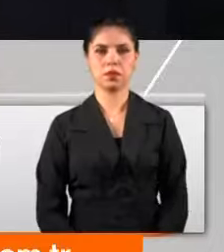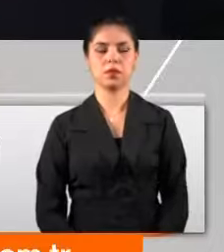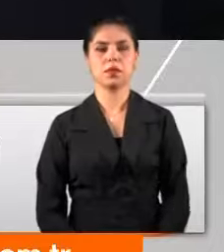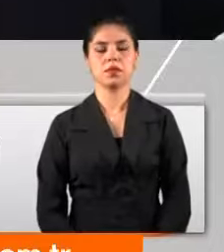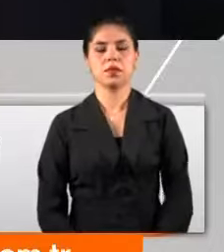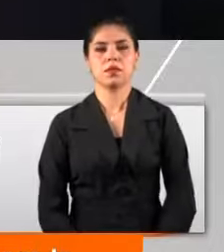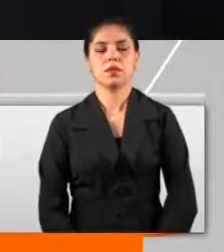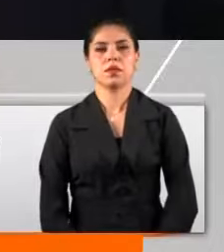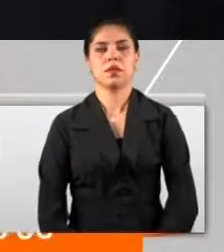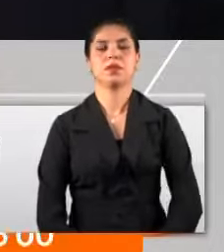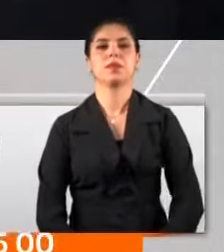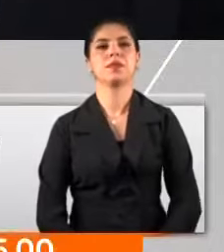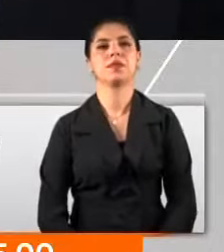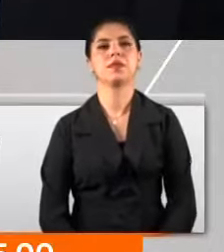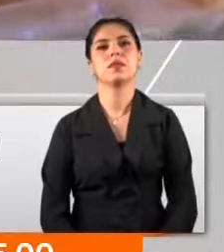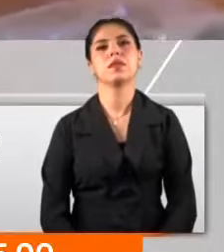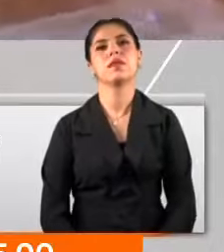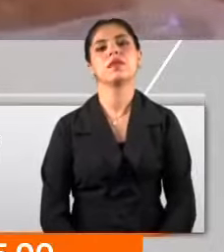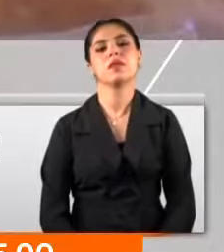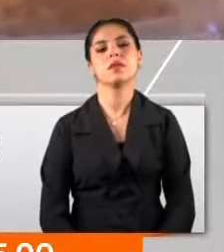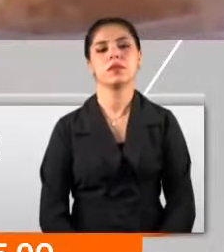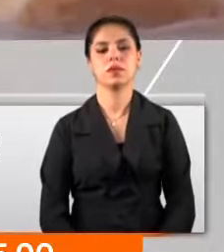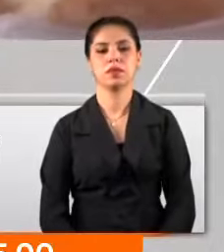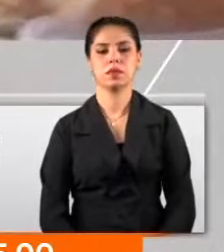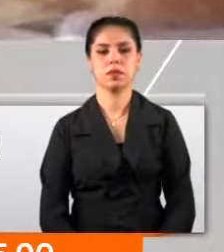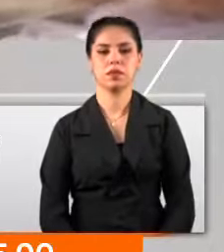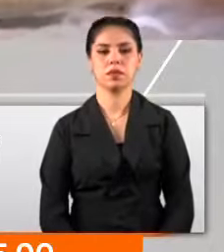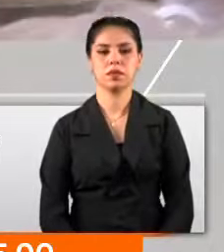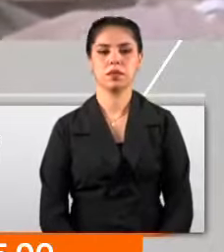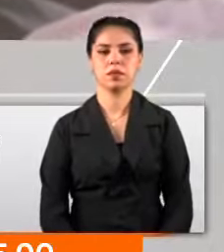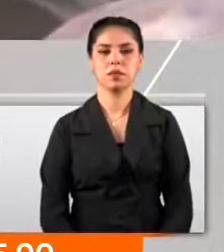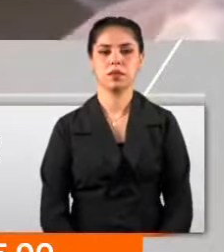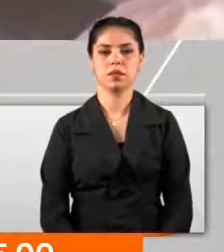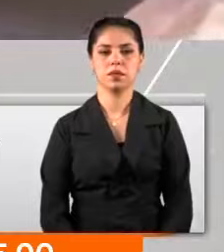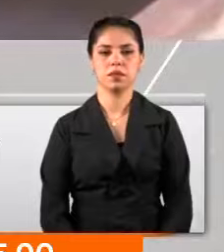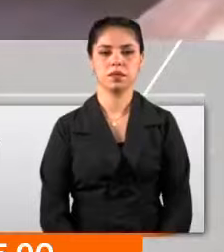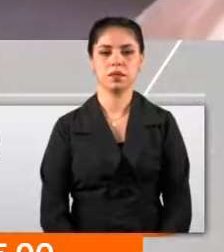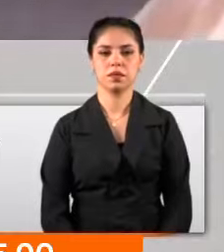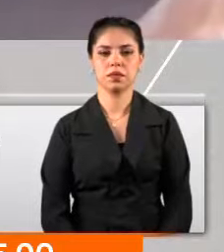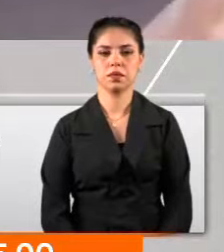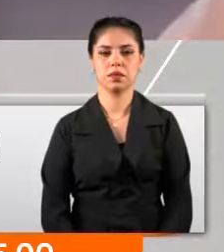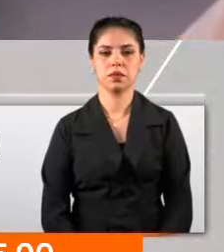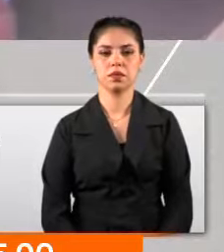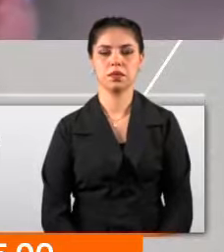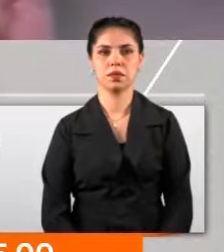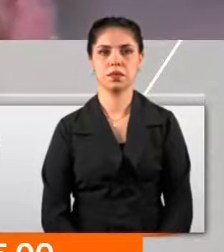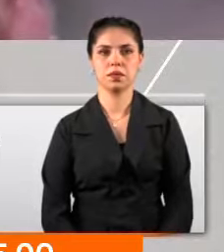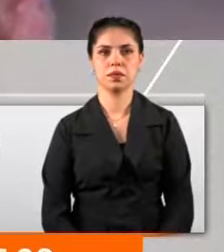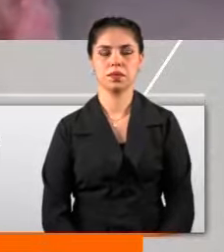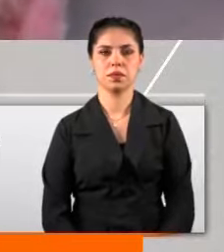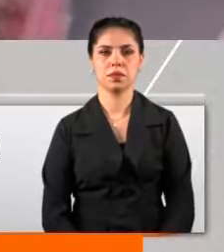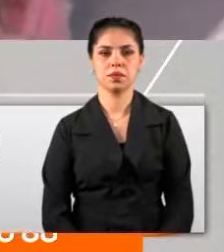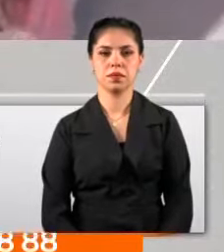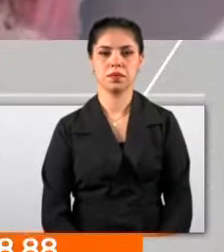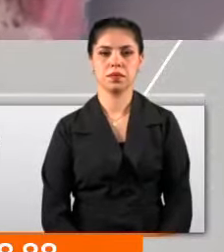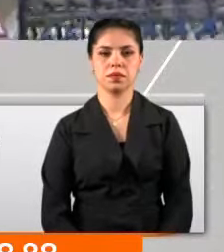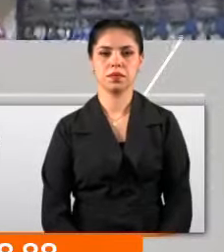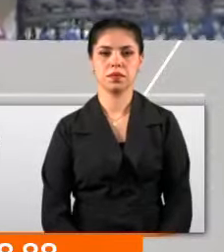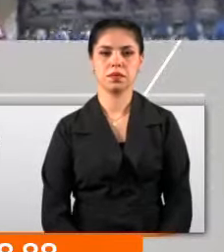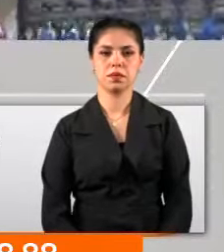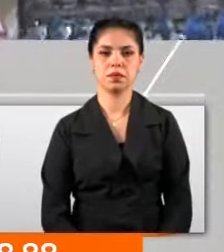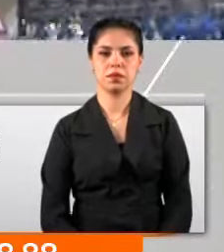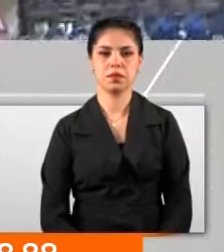herhangi öyle bir artış yok yani. Sizce beyaz ete neden bu kadar zam geldi? Devletin fiyatları baskıladığı zaman üretim